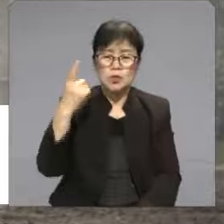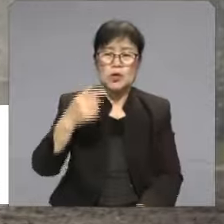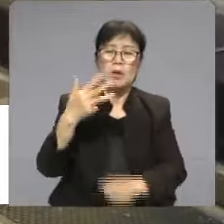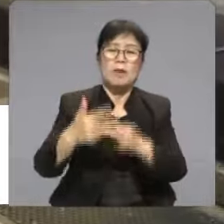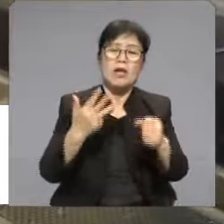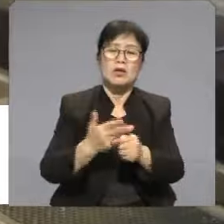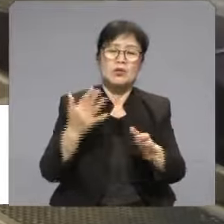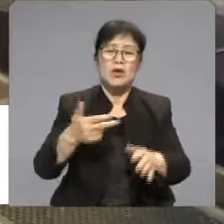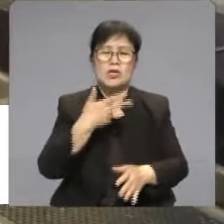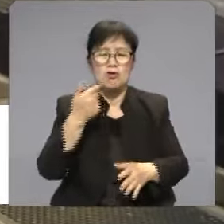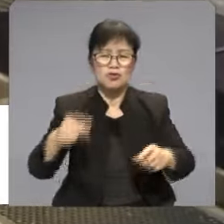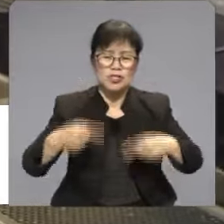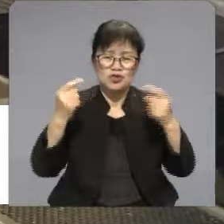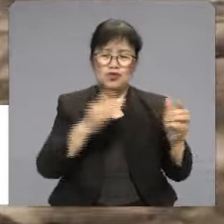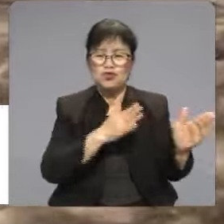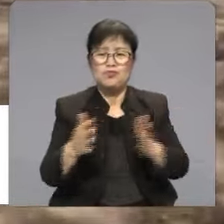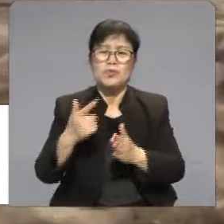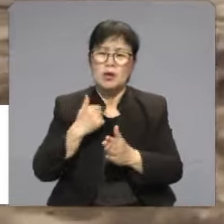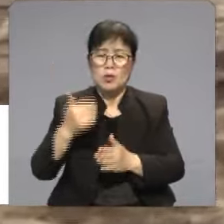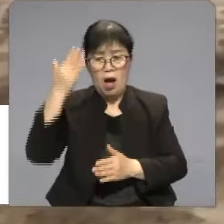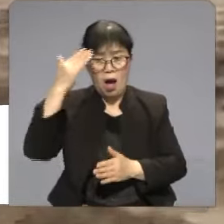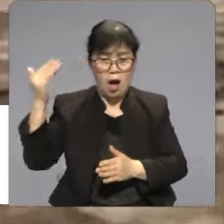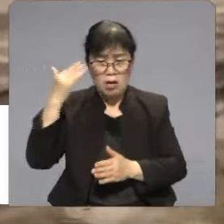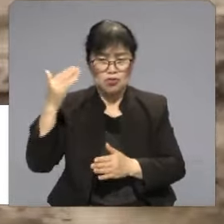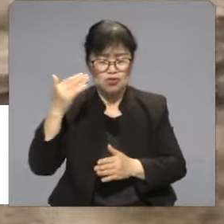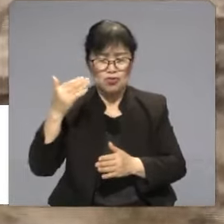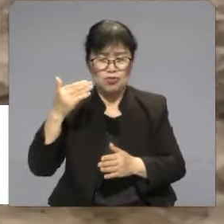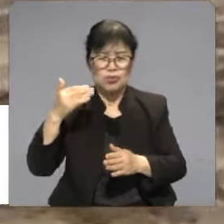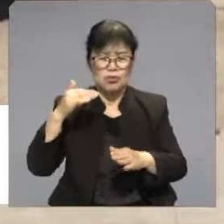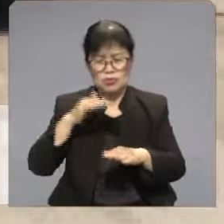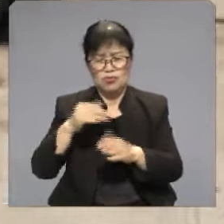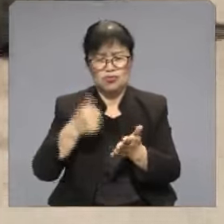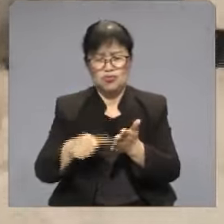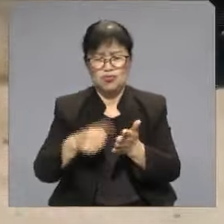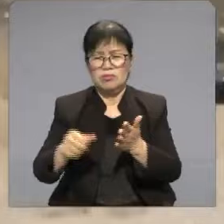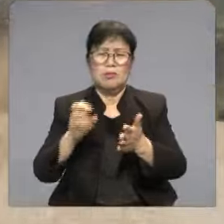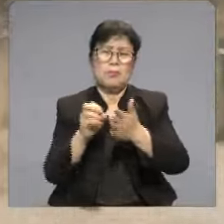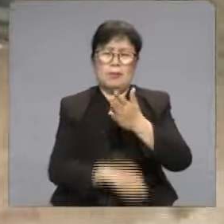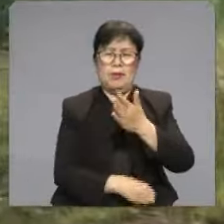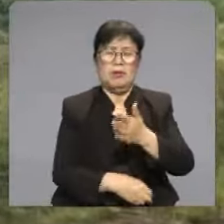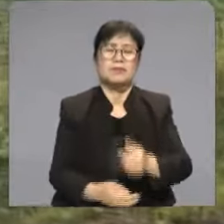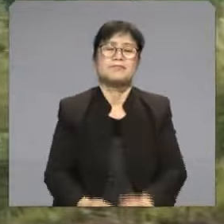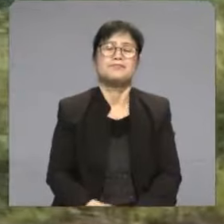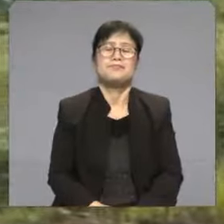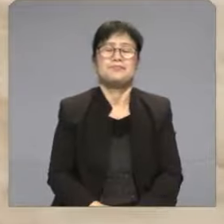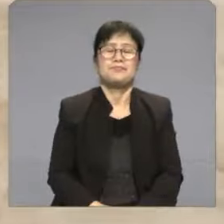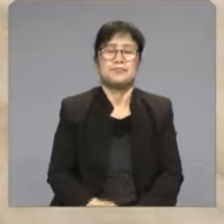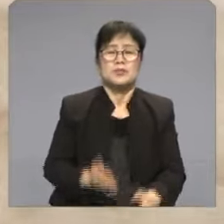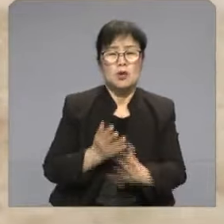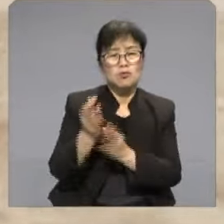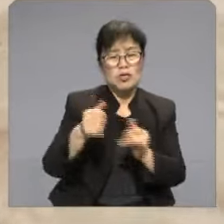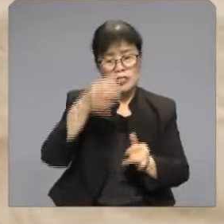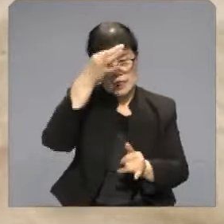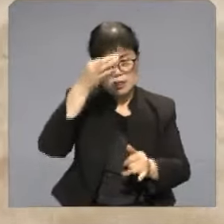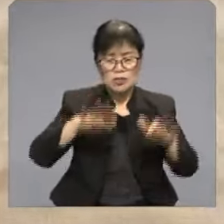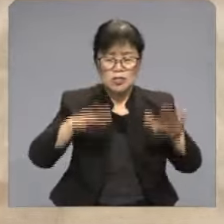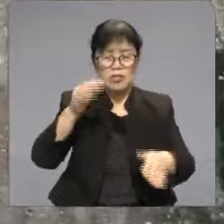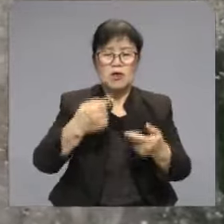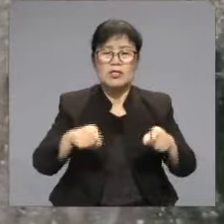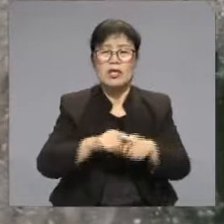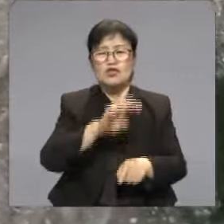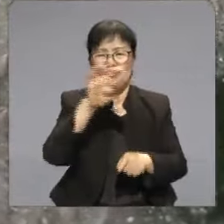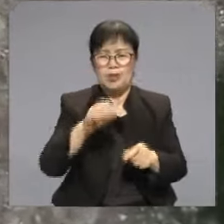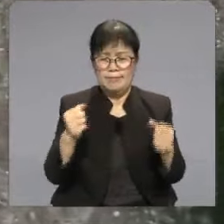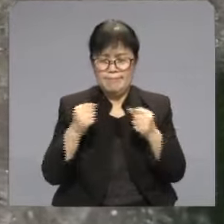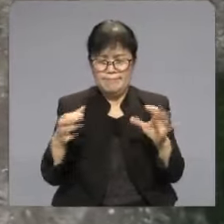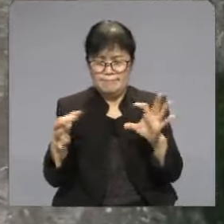8년간 영국 진출을 준비해왔던 K9 개량형은 배제됐습니다. 전문가들은 기술 격차와 함께 유럽의